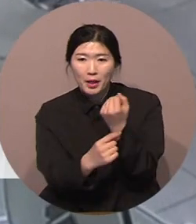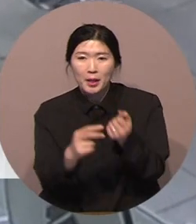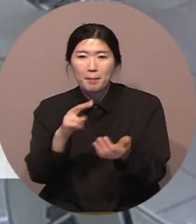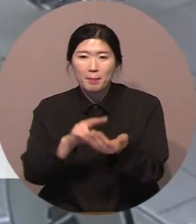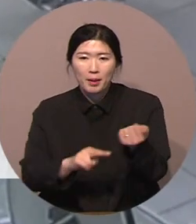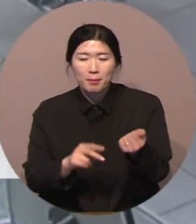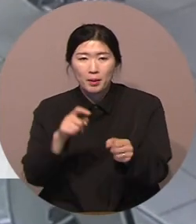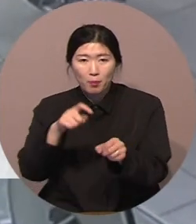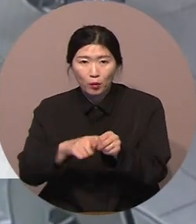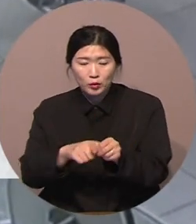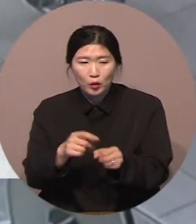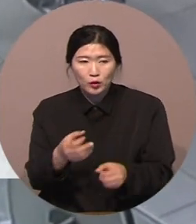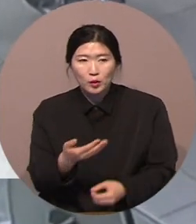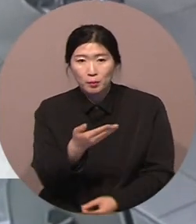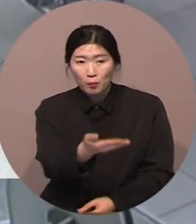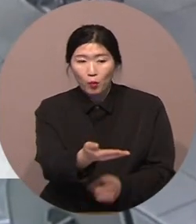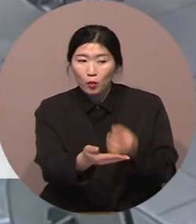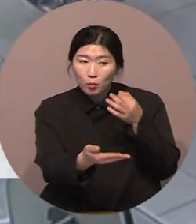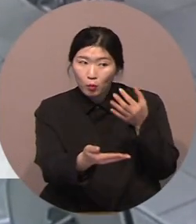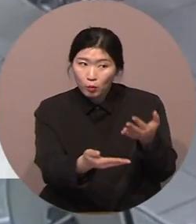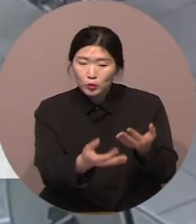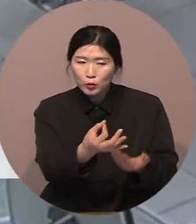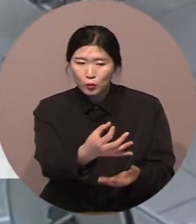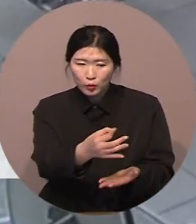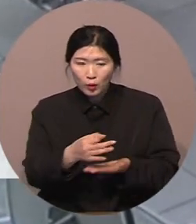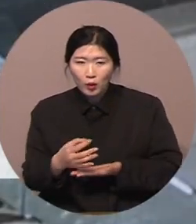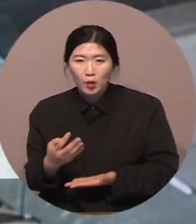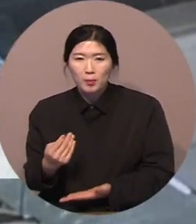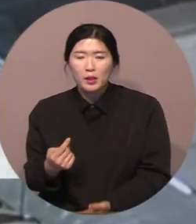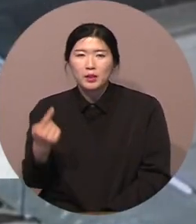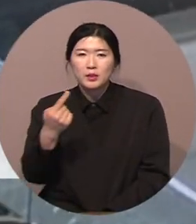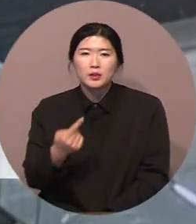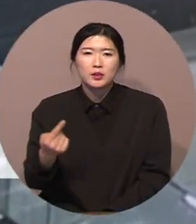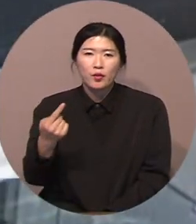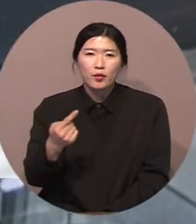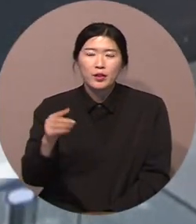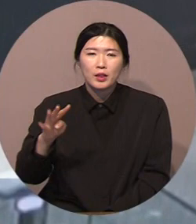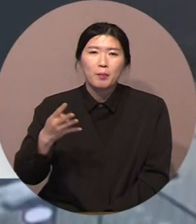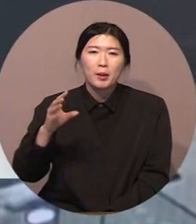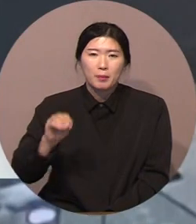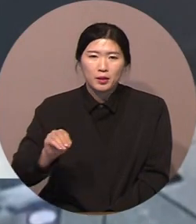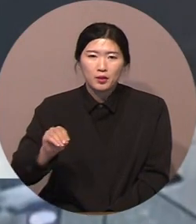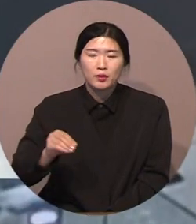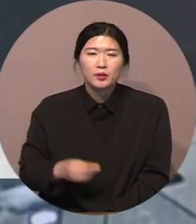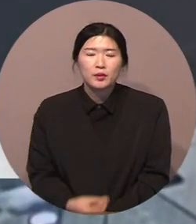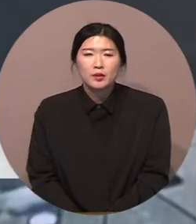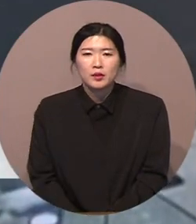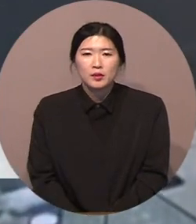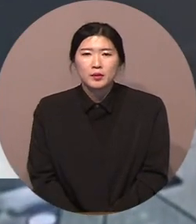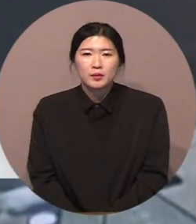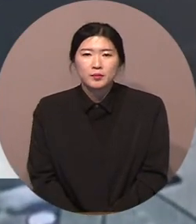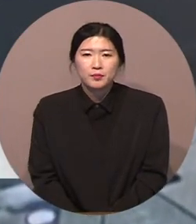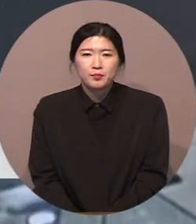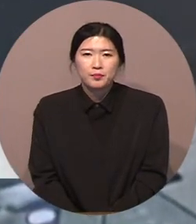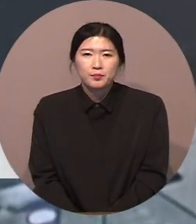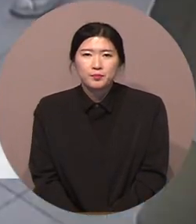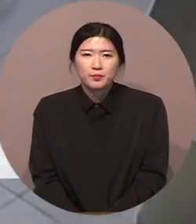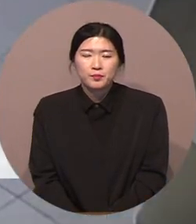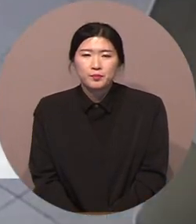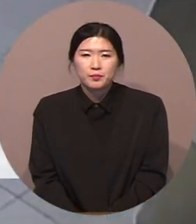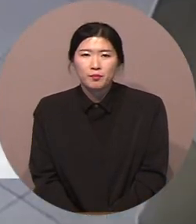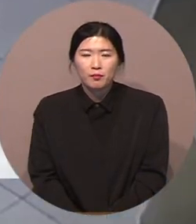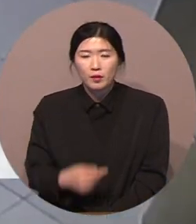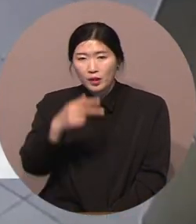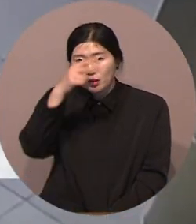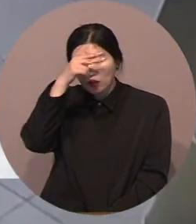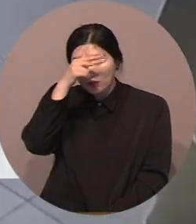판매하겠다 도금된 은팔찌를 내어주고 업주로부터 1400여 만 원을 받아 챙긴 혐 있니다